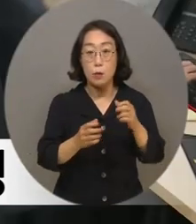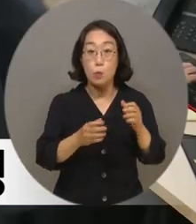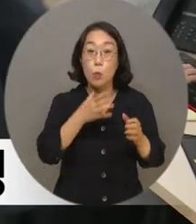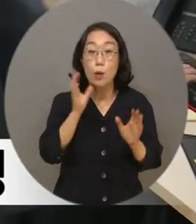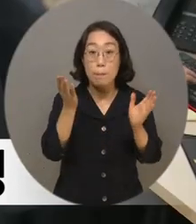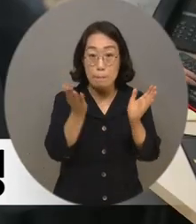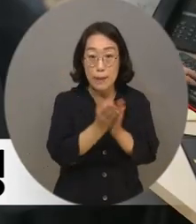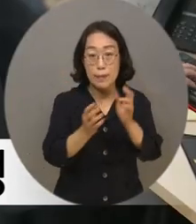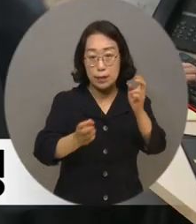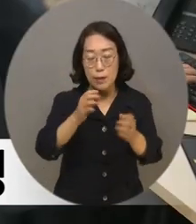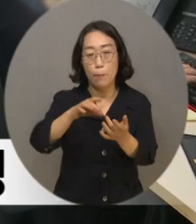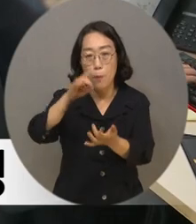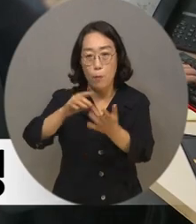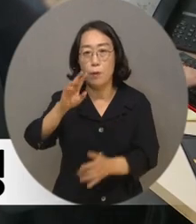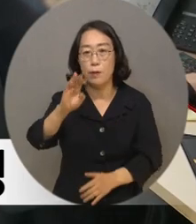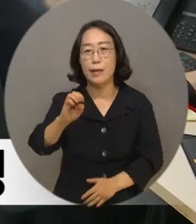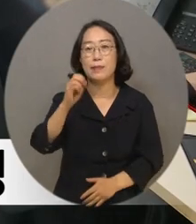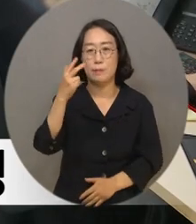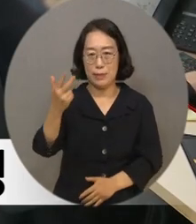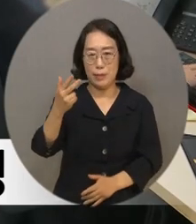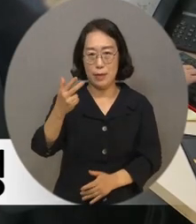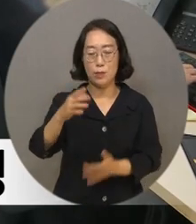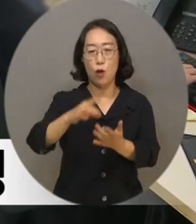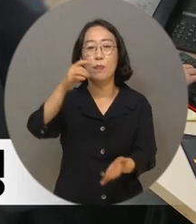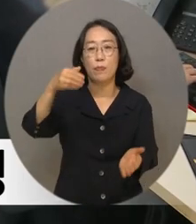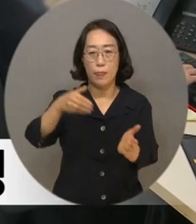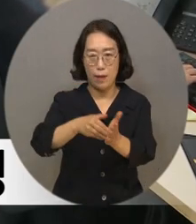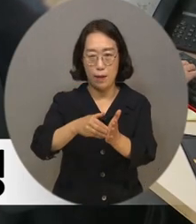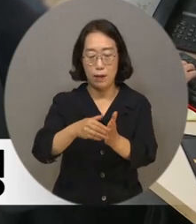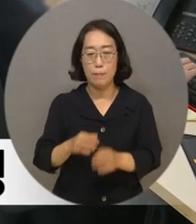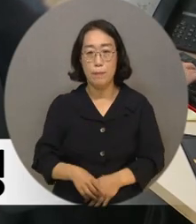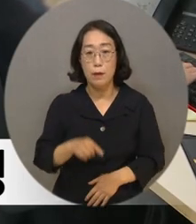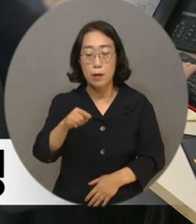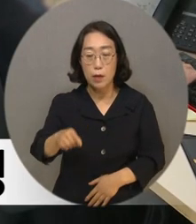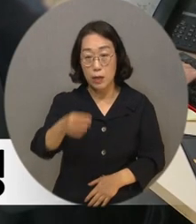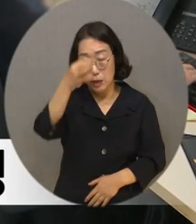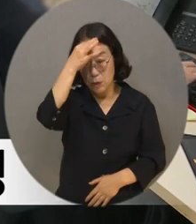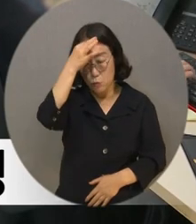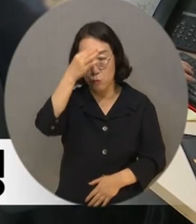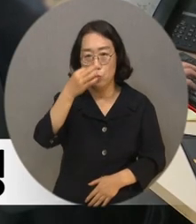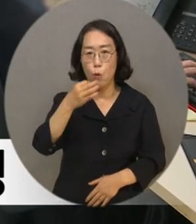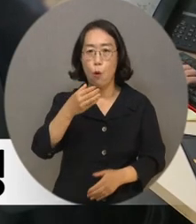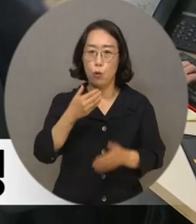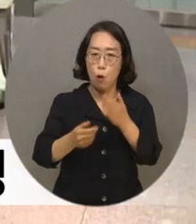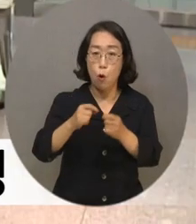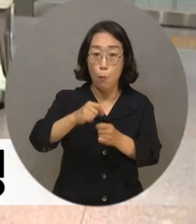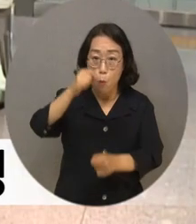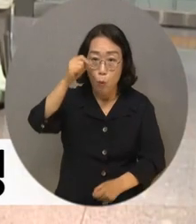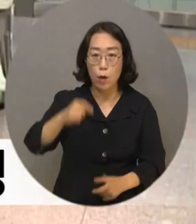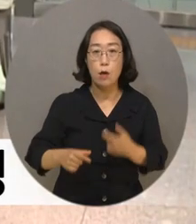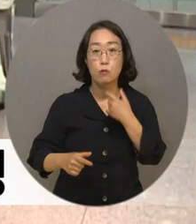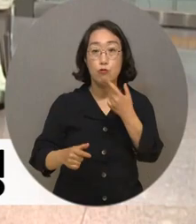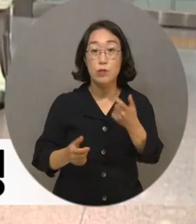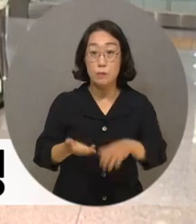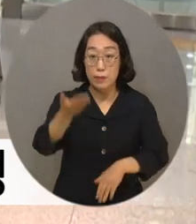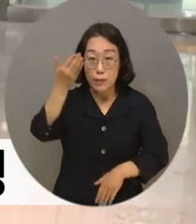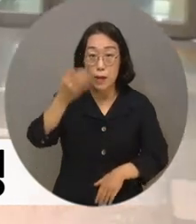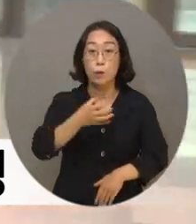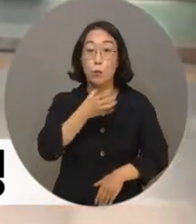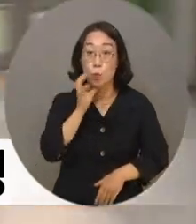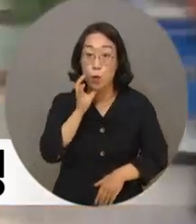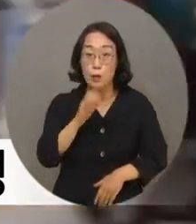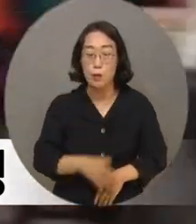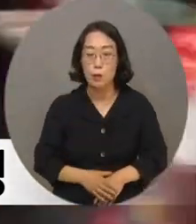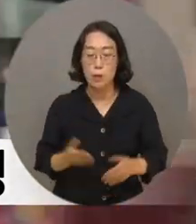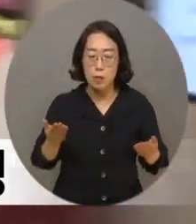신규 선정했습니다. 복지부는 숙련된 경험과 기술을 가진 만 60세 이상 노인이 은퇴 후에도 역량을